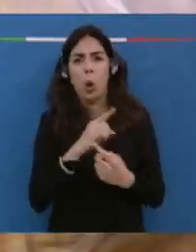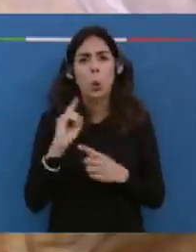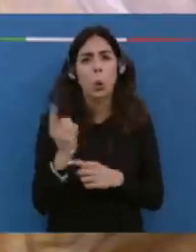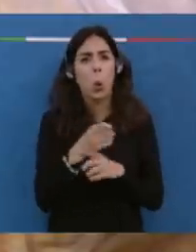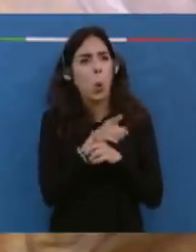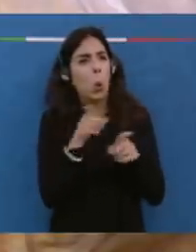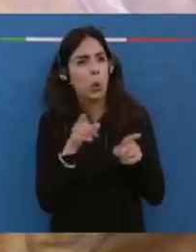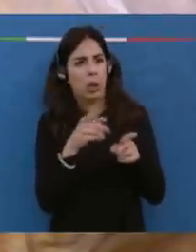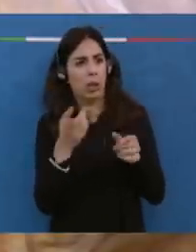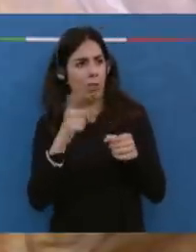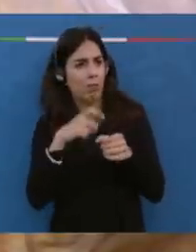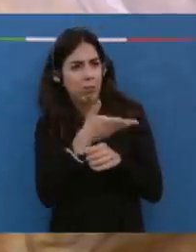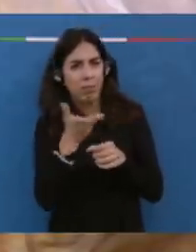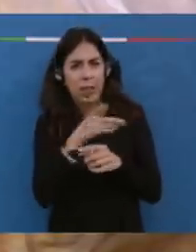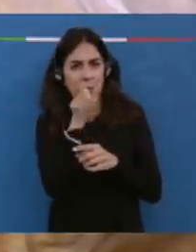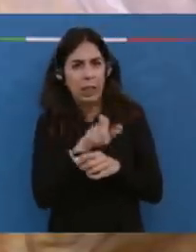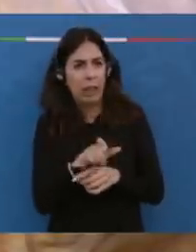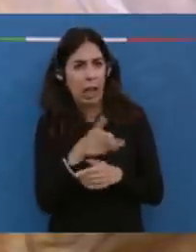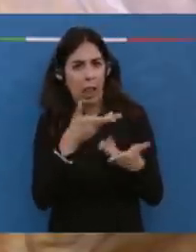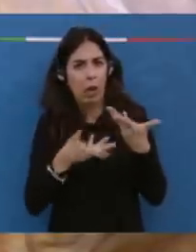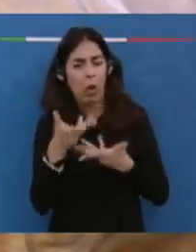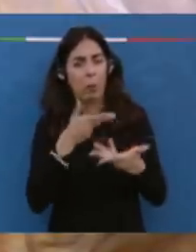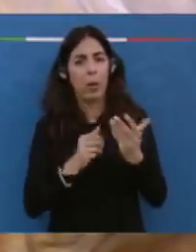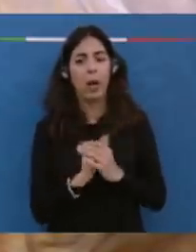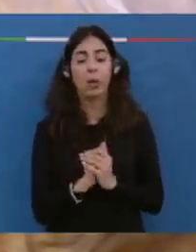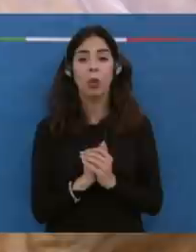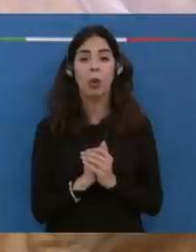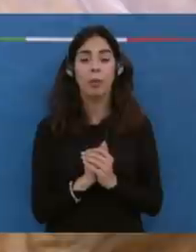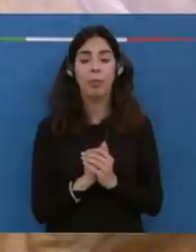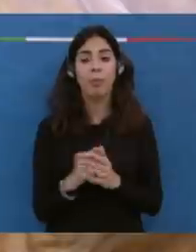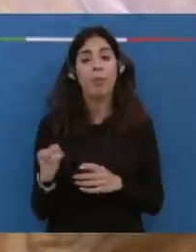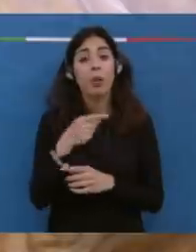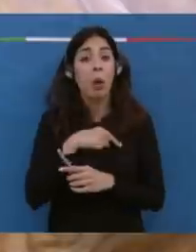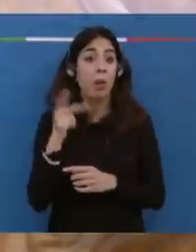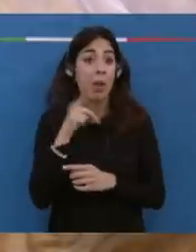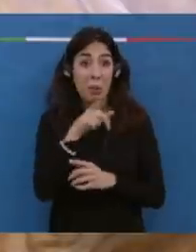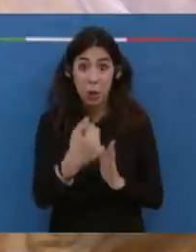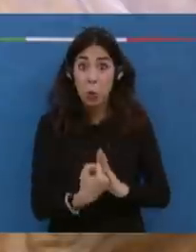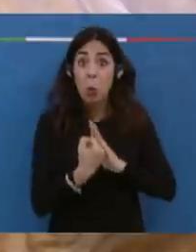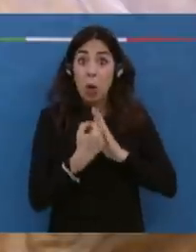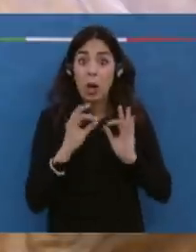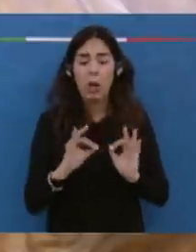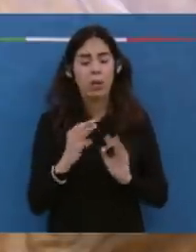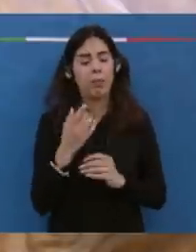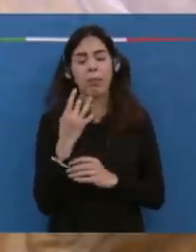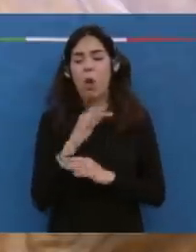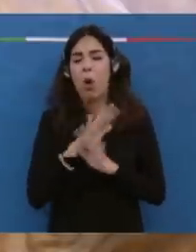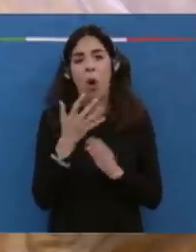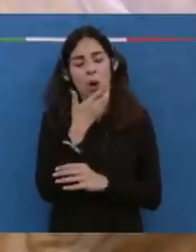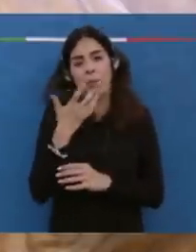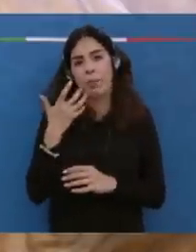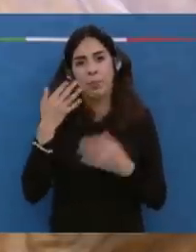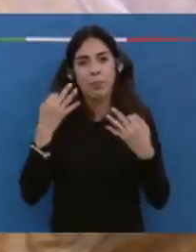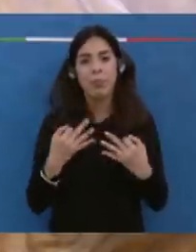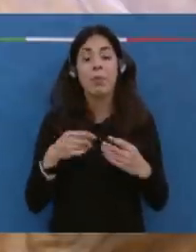partner italiani apprezziamo tutto questo appoggio e la valutiamo altamente tutte le